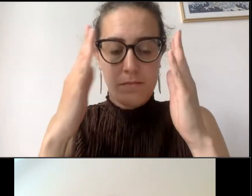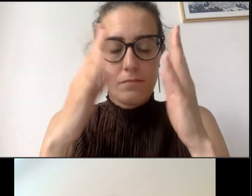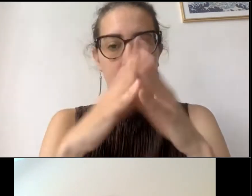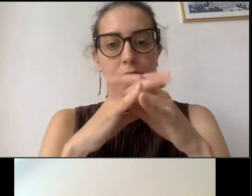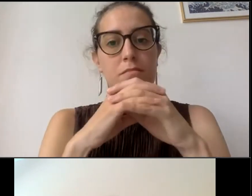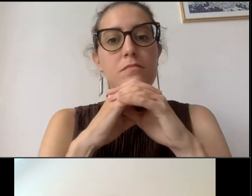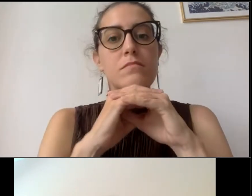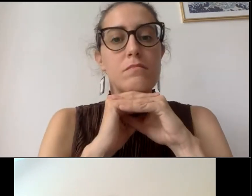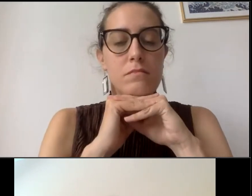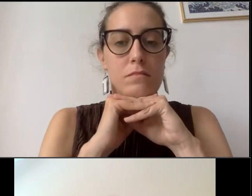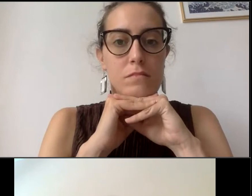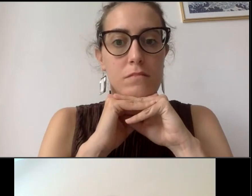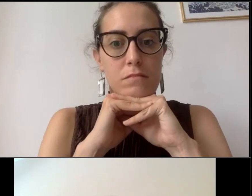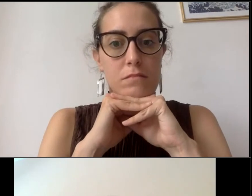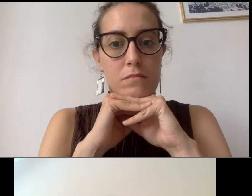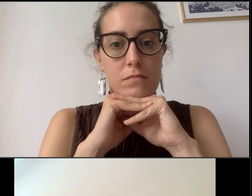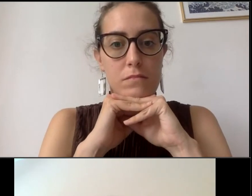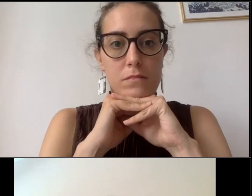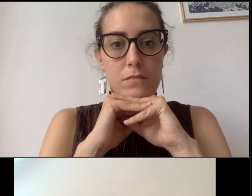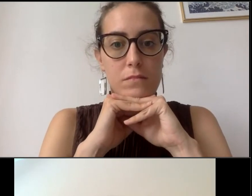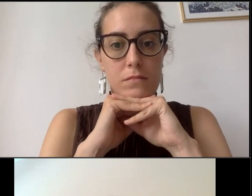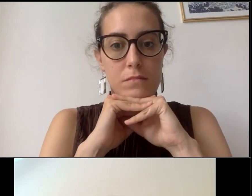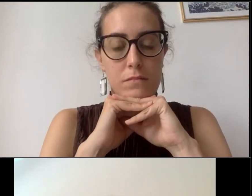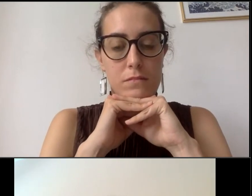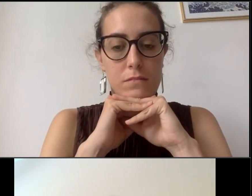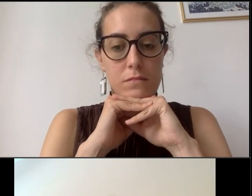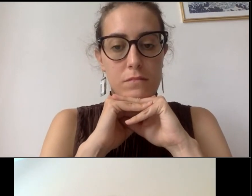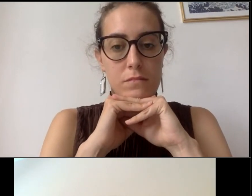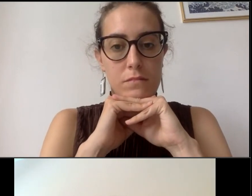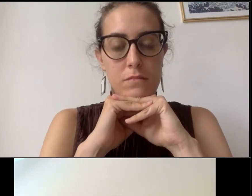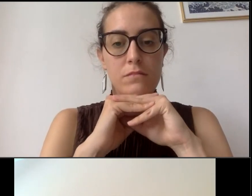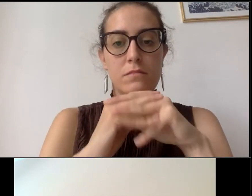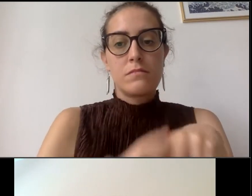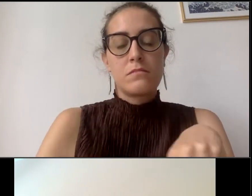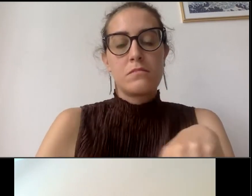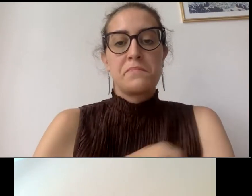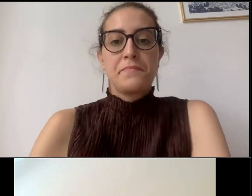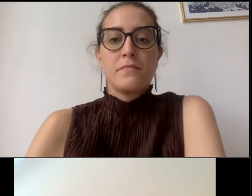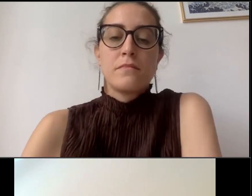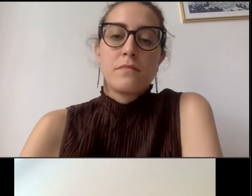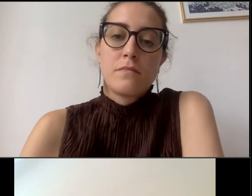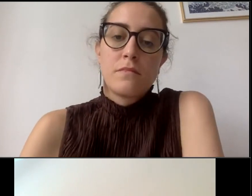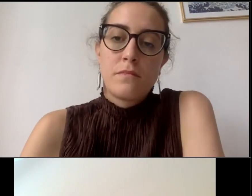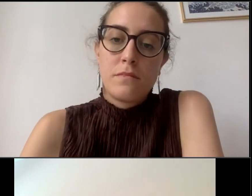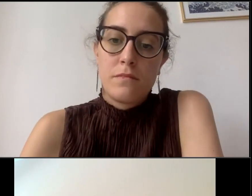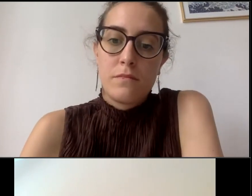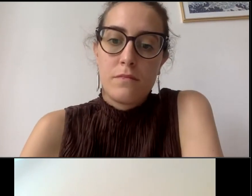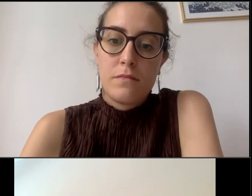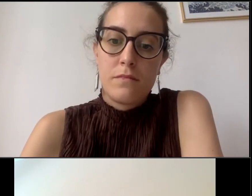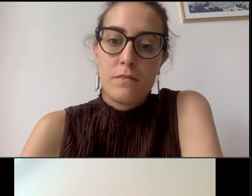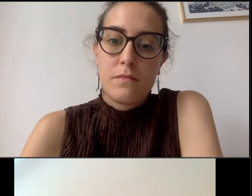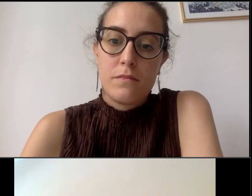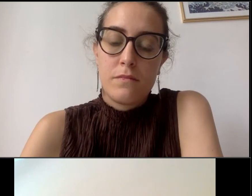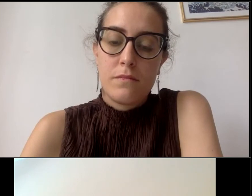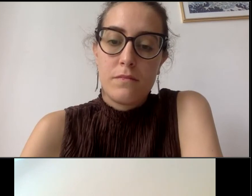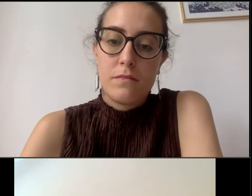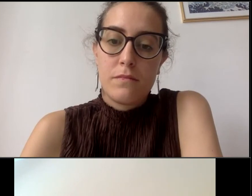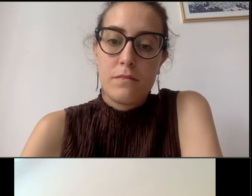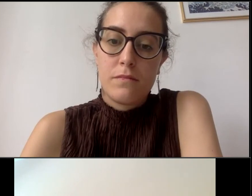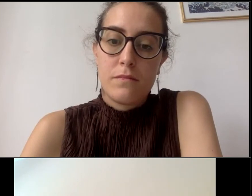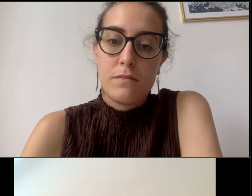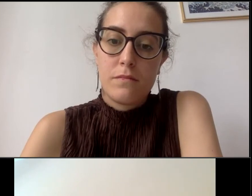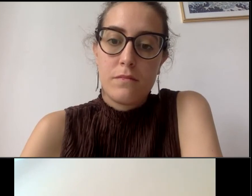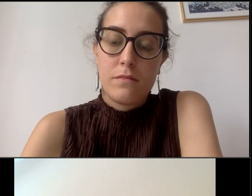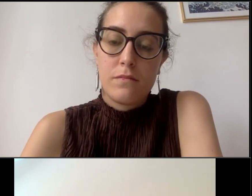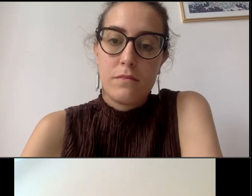con il nuovo decreto legge ok c'è una domanda specifica che riguarda i